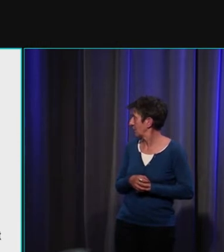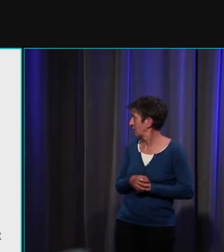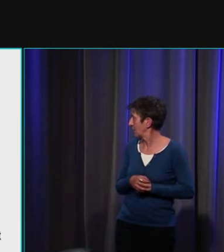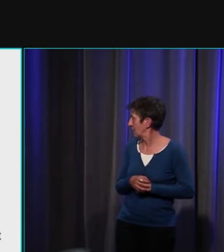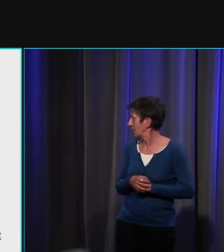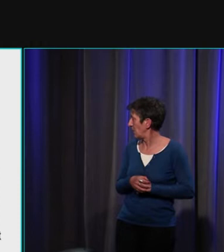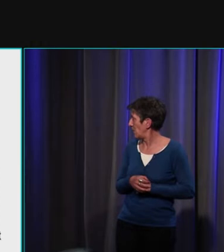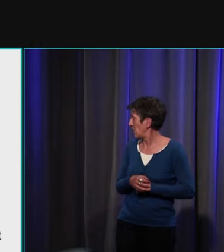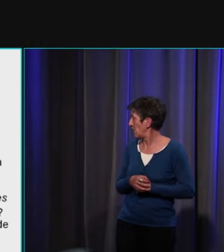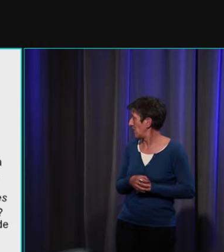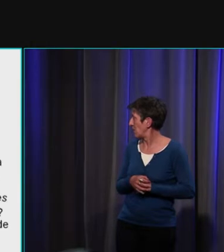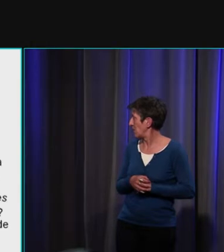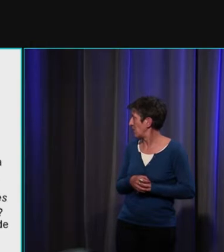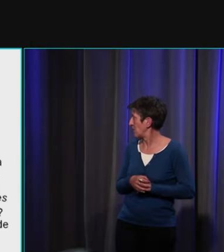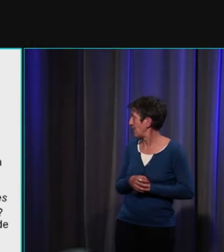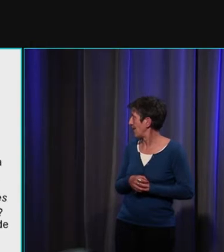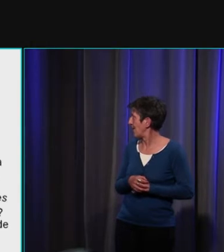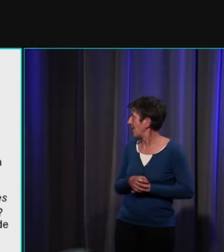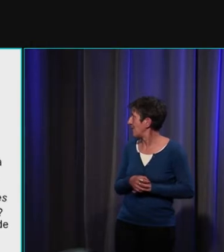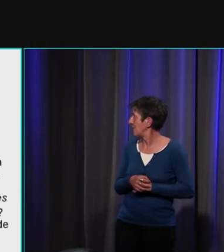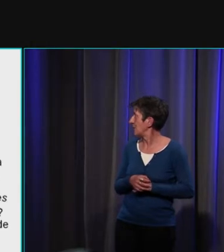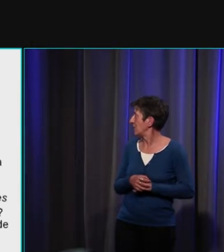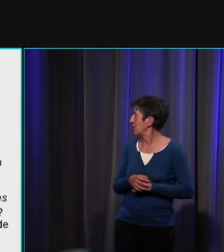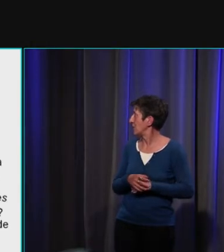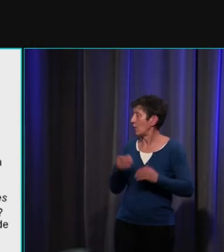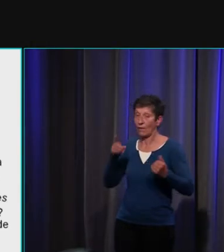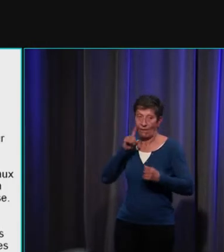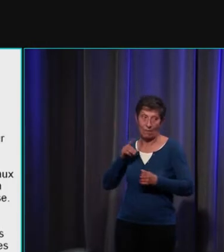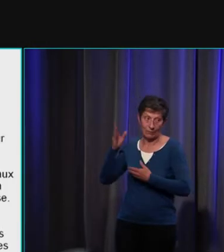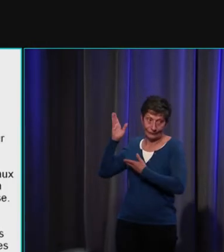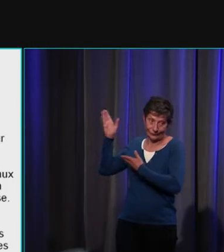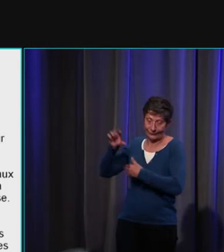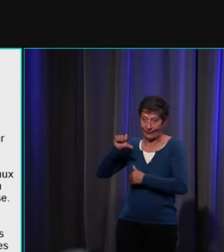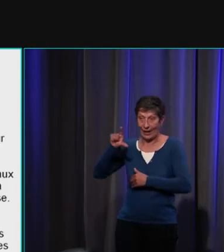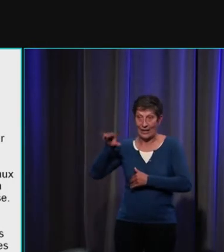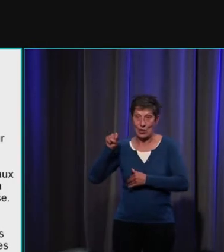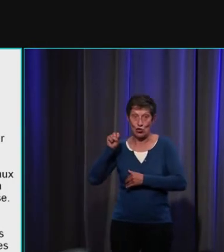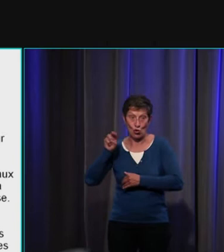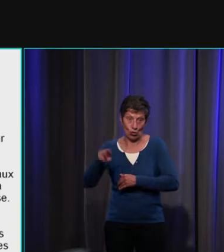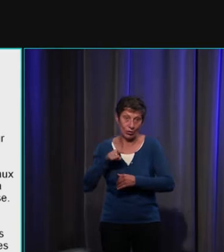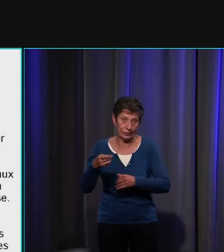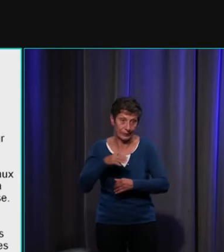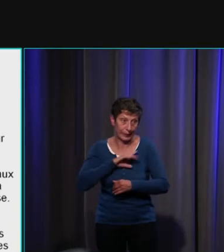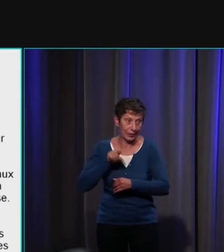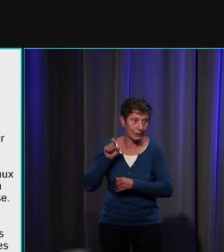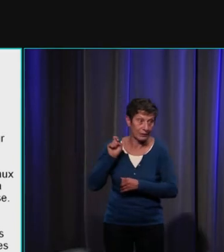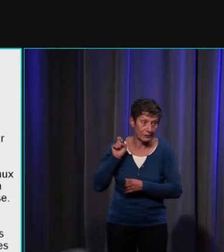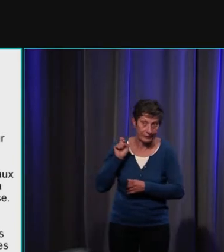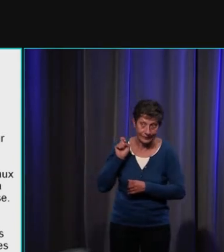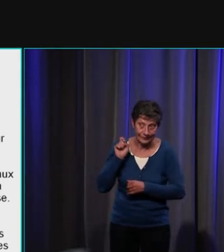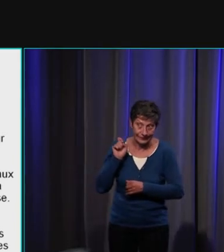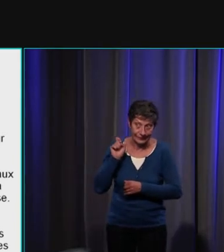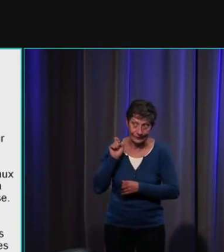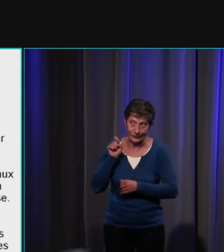issue et la débauche de tout leur poids voilà donc chercher la femme aliénor c'est à cause de lui que tout a péri